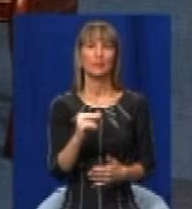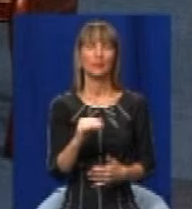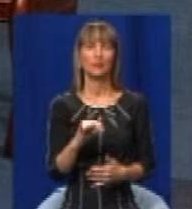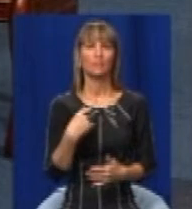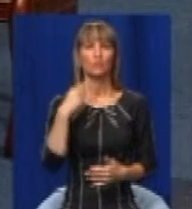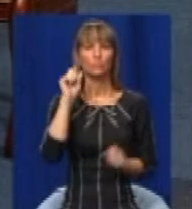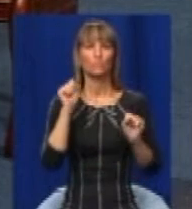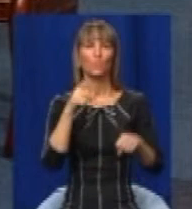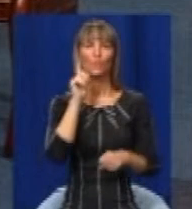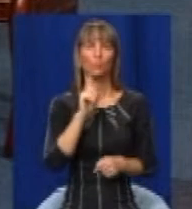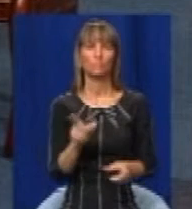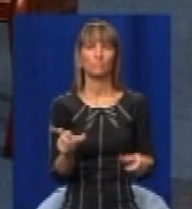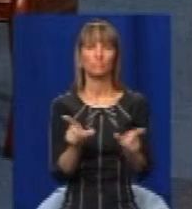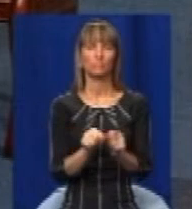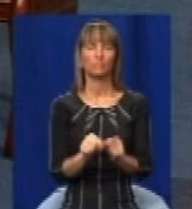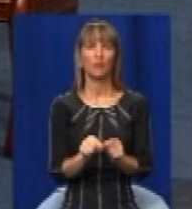удобні буде з'єднити